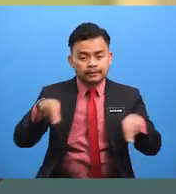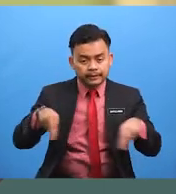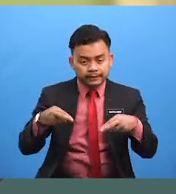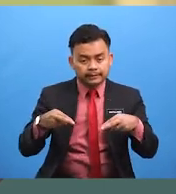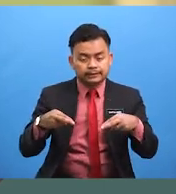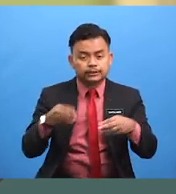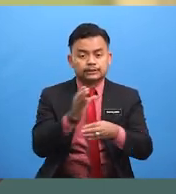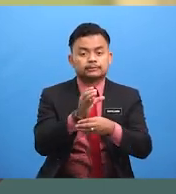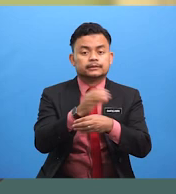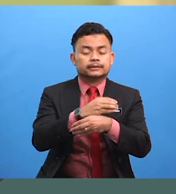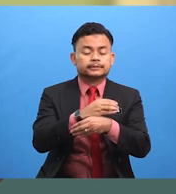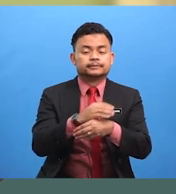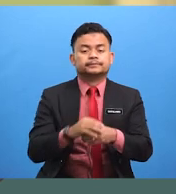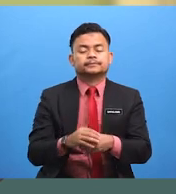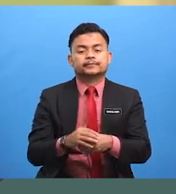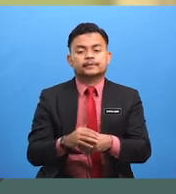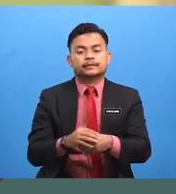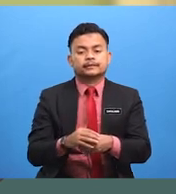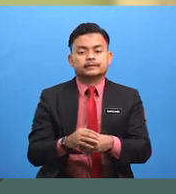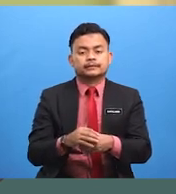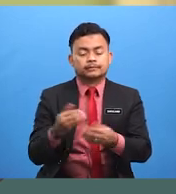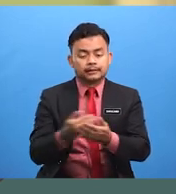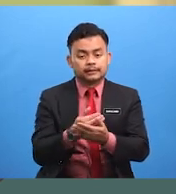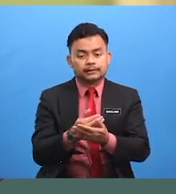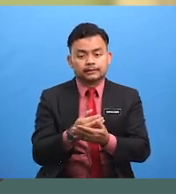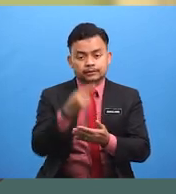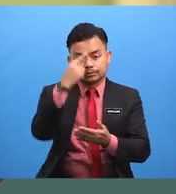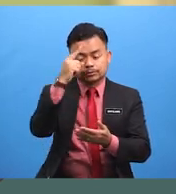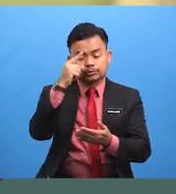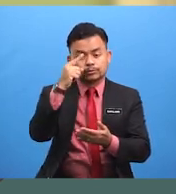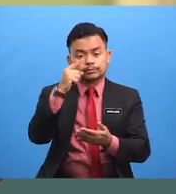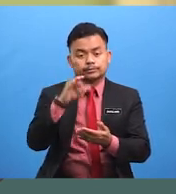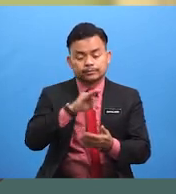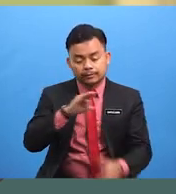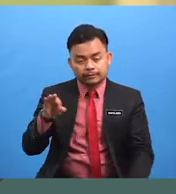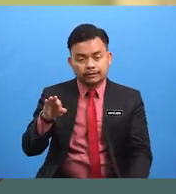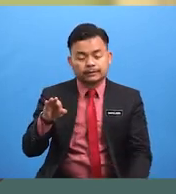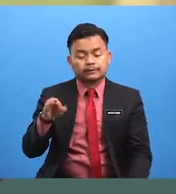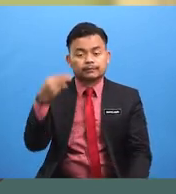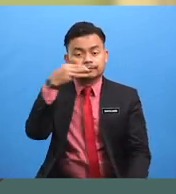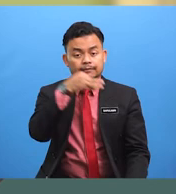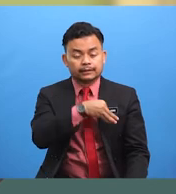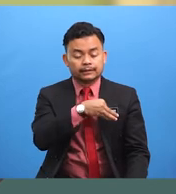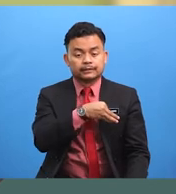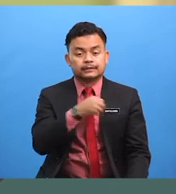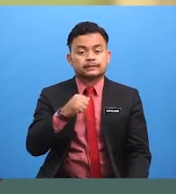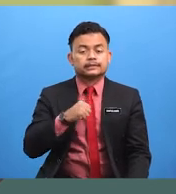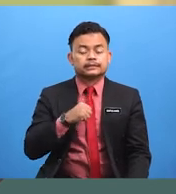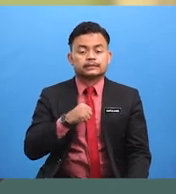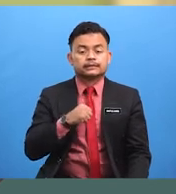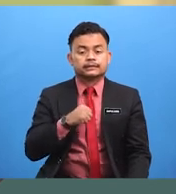dapat memberi manfaat kepada diri sendiri, ibu bapa, sekolah mahupun